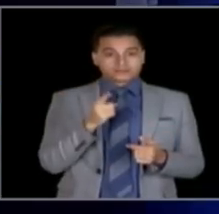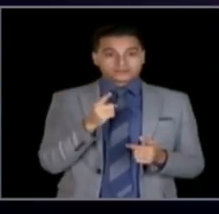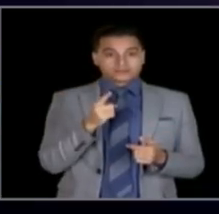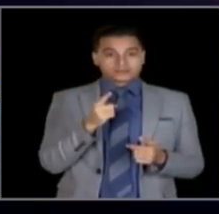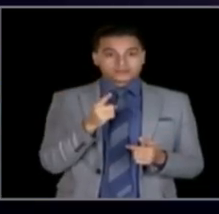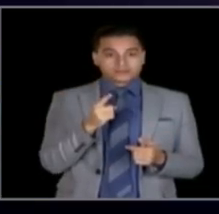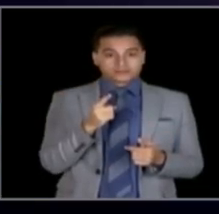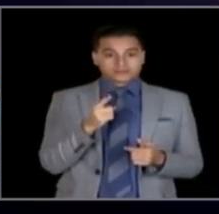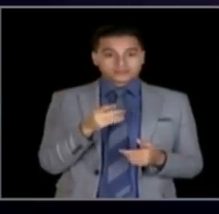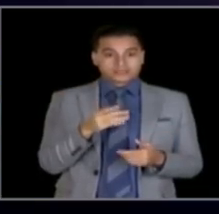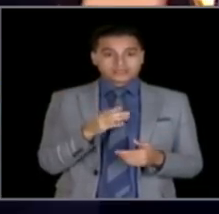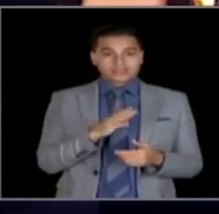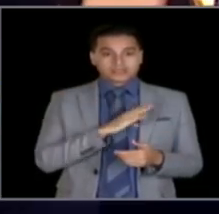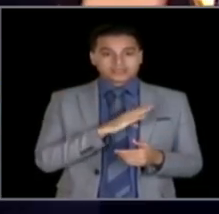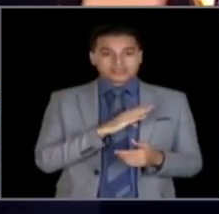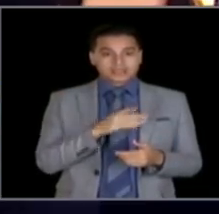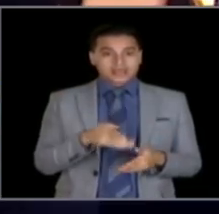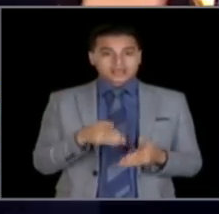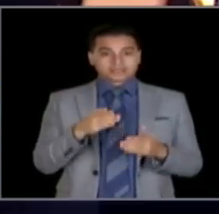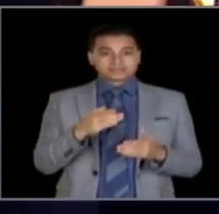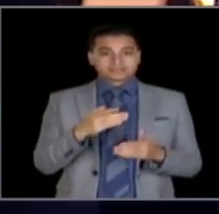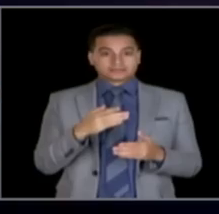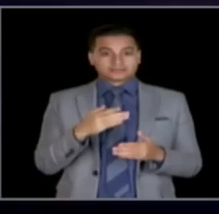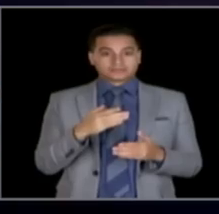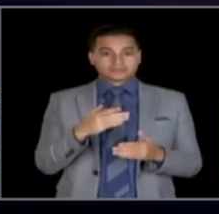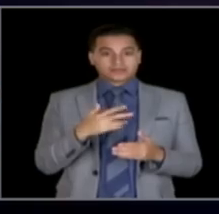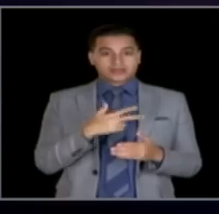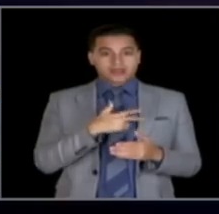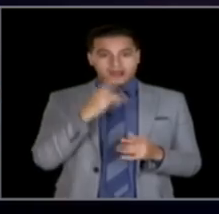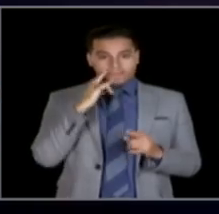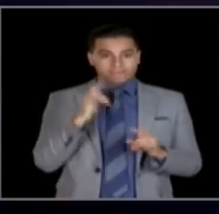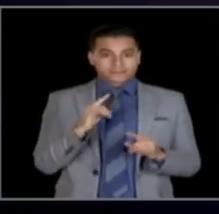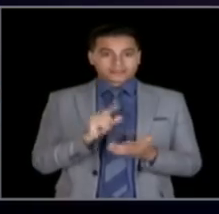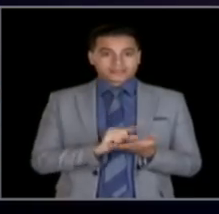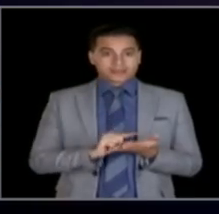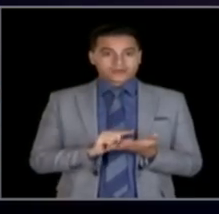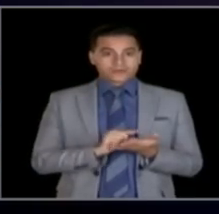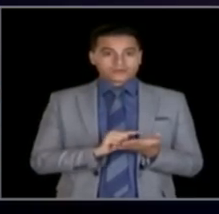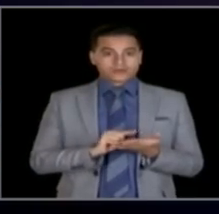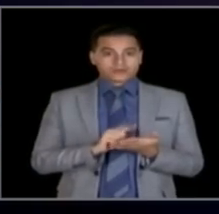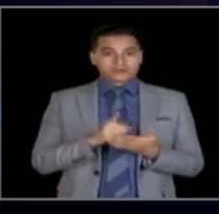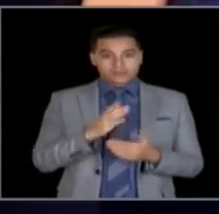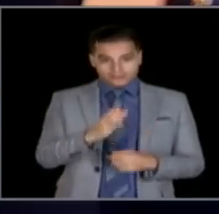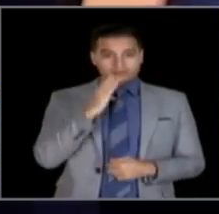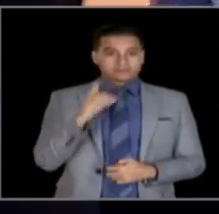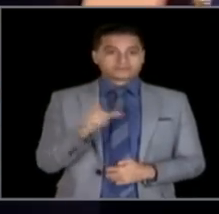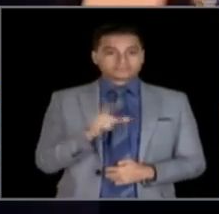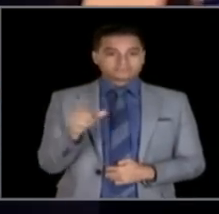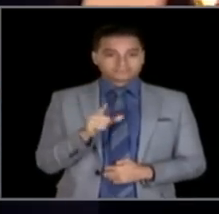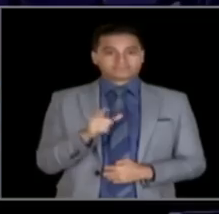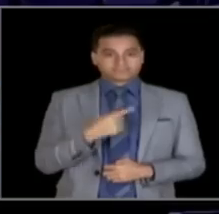الامن. امن ايه؟ الامن الدولي. الامن الدولي، مجلس الامن الدولي، اجابة